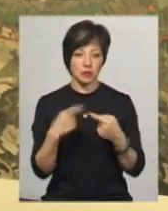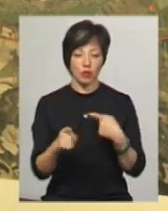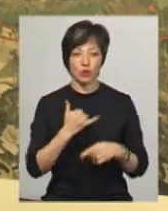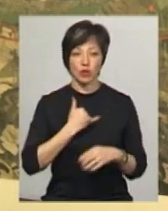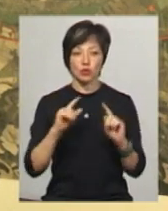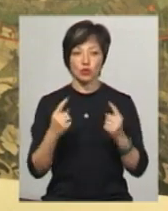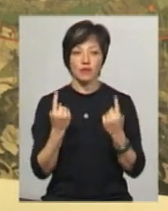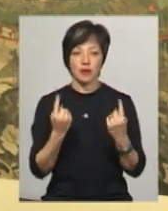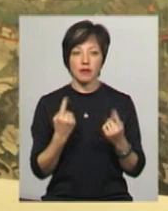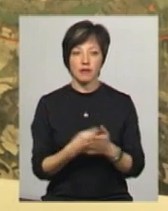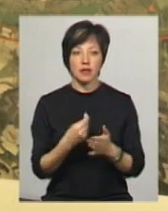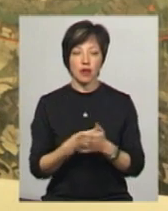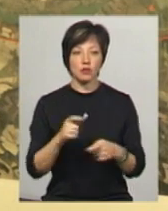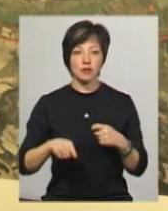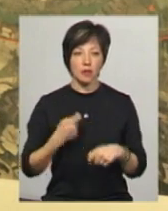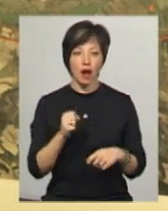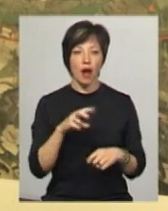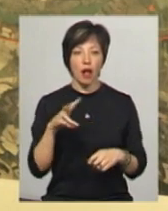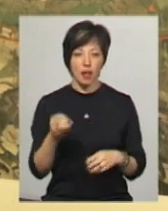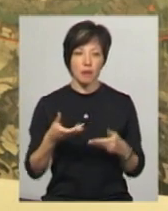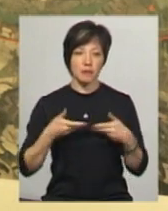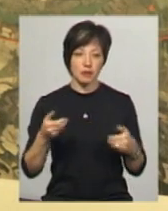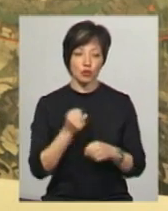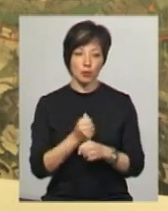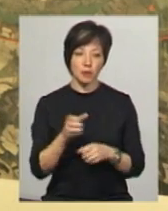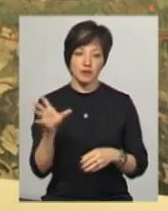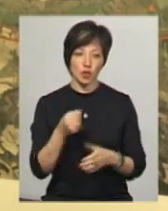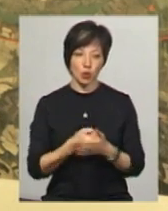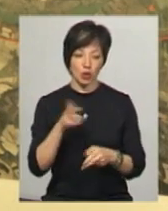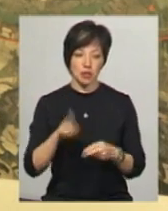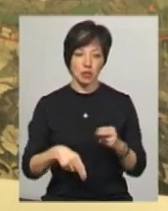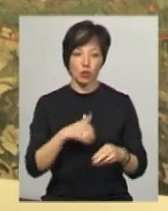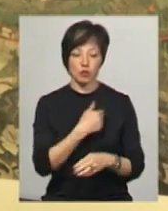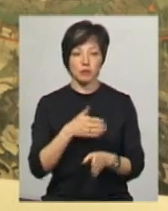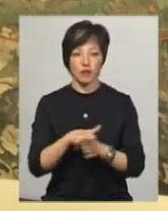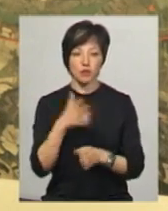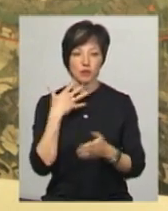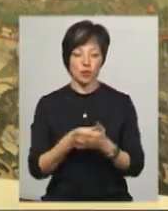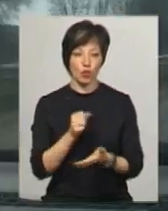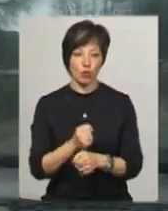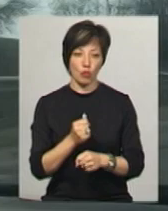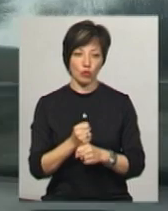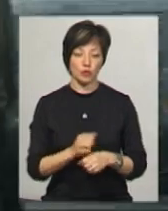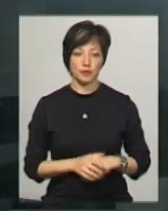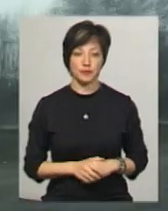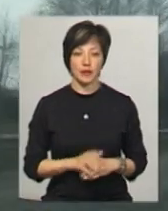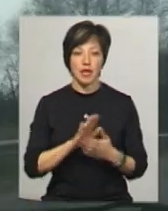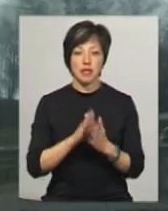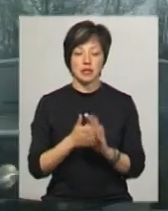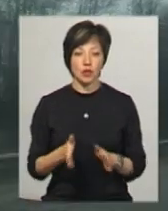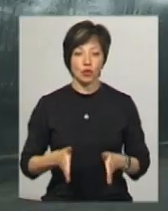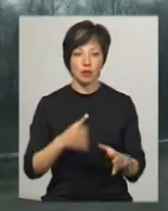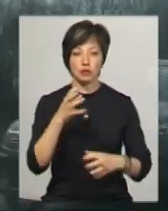нас дуже великі фінансові збитки, але ми зробимо все до кінця. Ми хочемо виконати свою роботу. Стан доріг державного